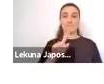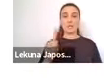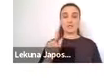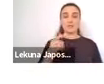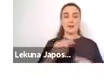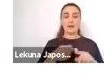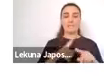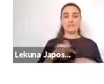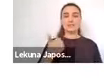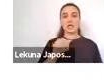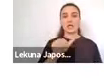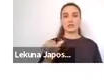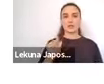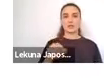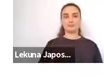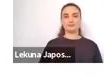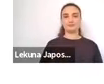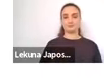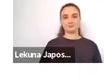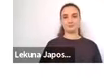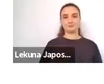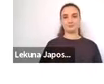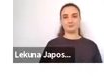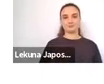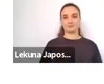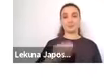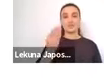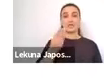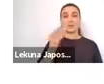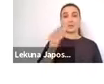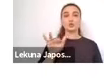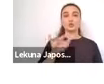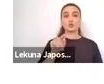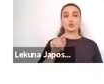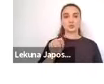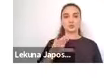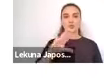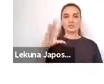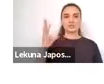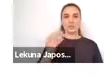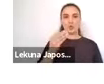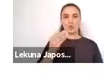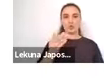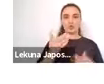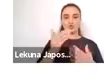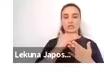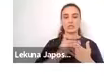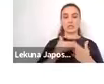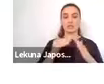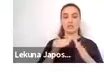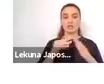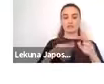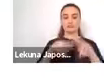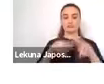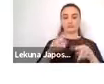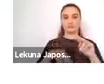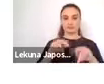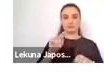გარდა აი ამ თამაშის პროცესისა, რომ საბოლოო შედეგად სახლი ავაშენოთ,